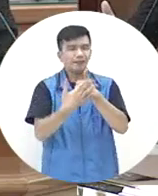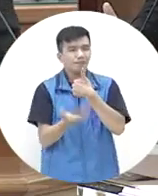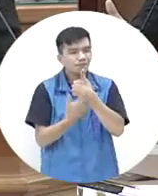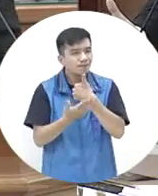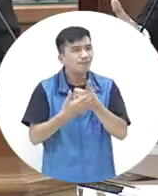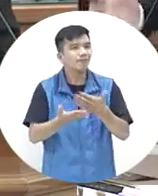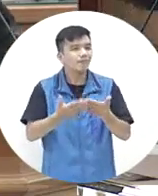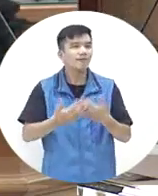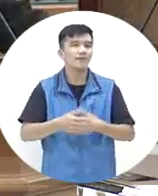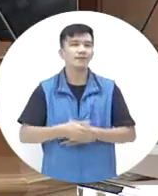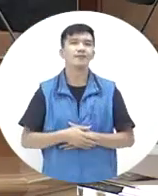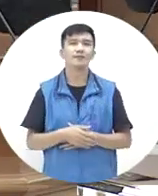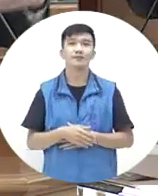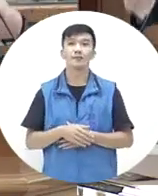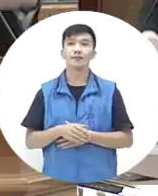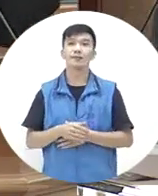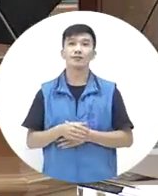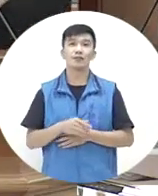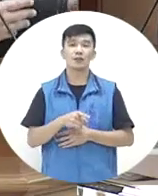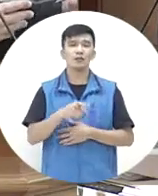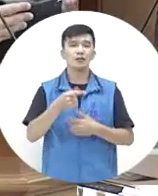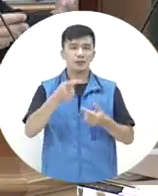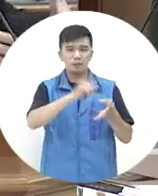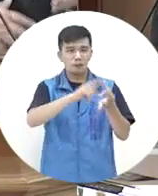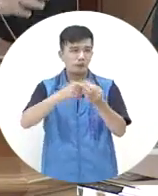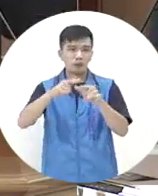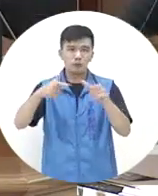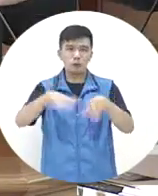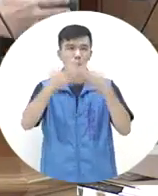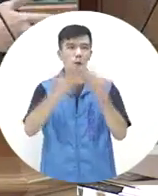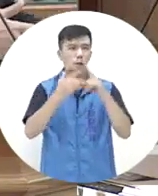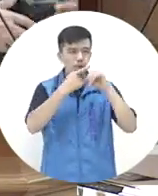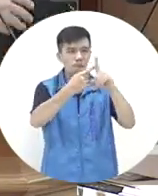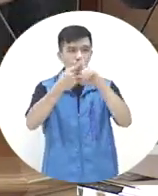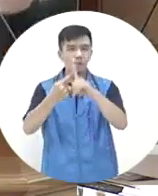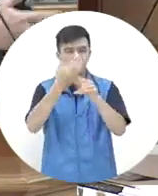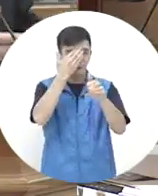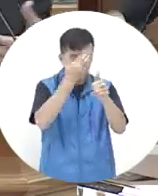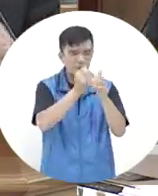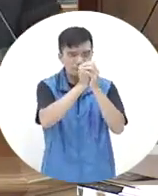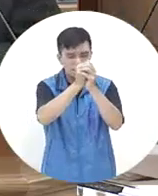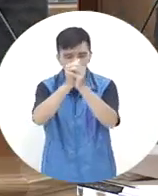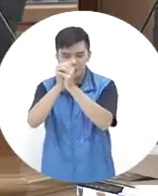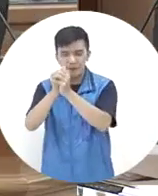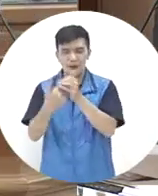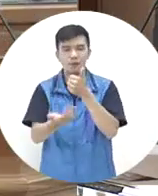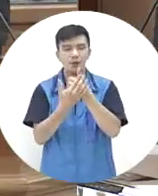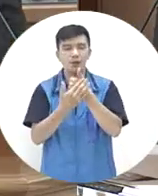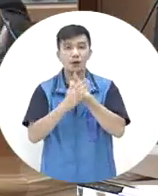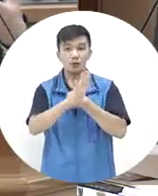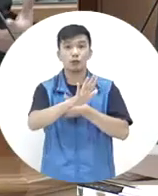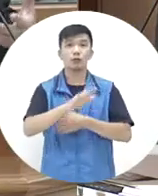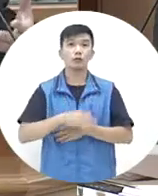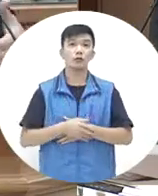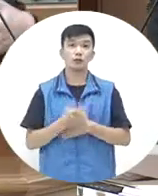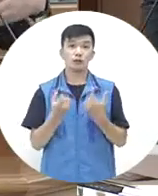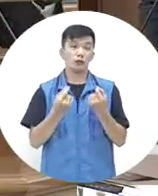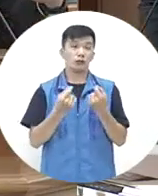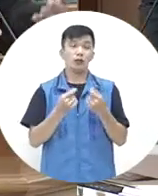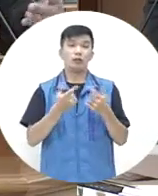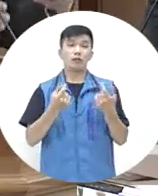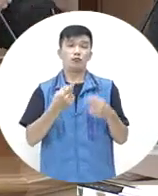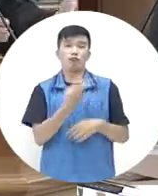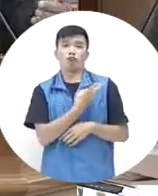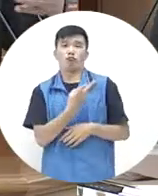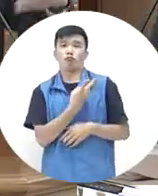和好啦， 系啊，啊都为着大中，我拢去人拜托啊，我拢甲因处理嘛拜托，因这是嘛拜托，伊嘛喊我去人拜托，啊我着